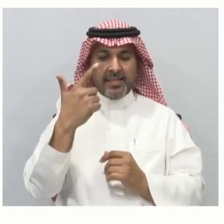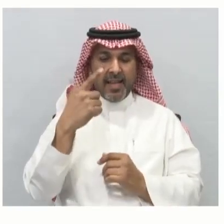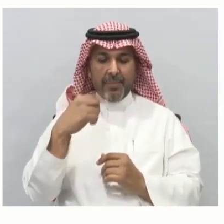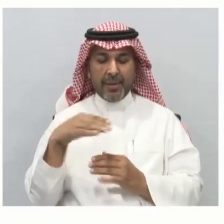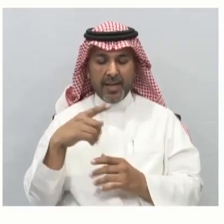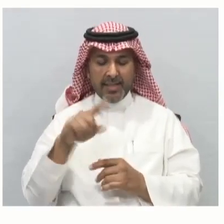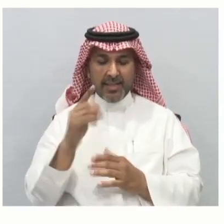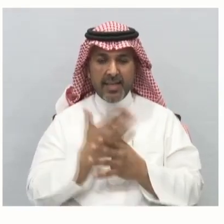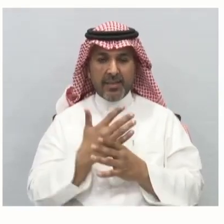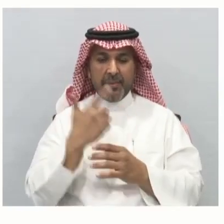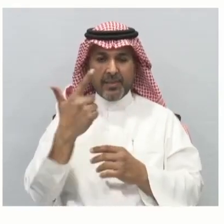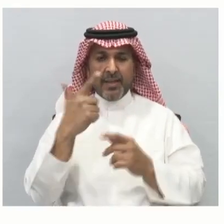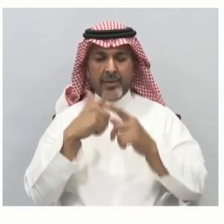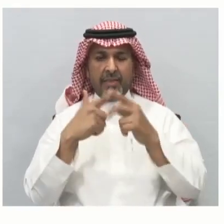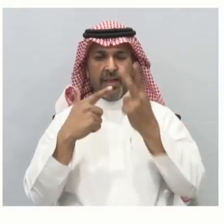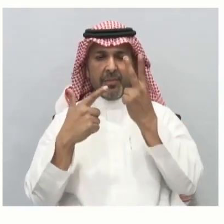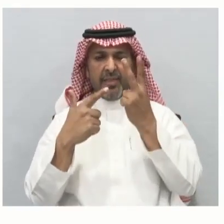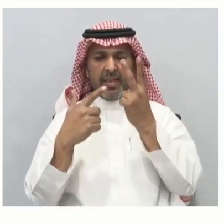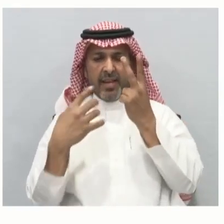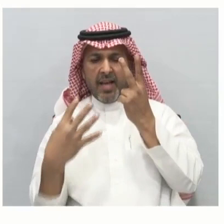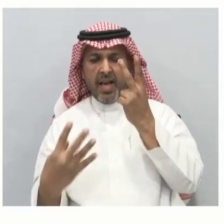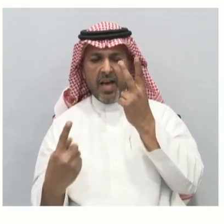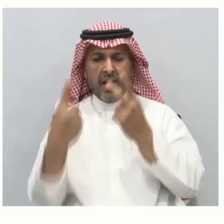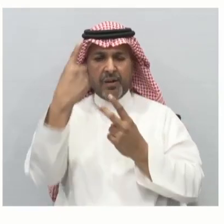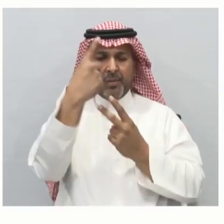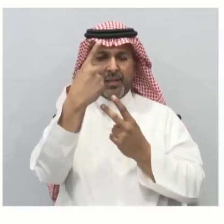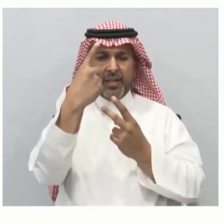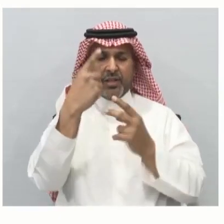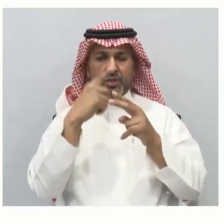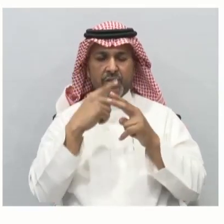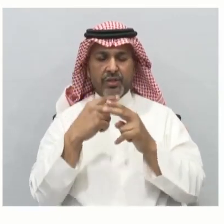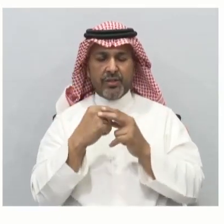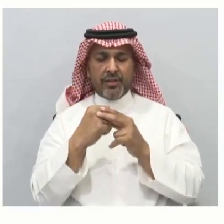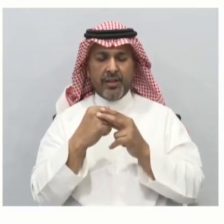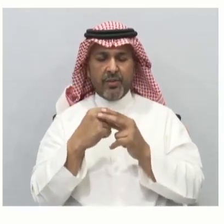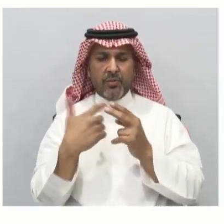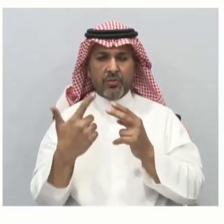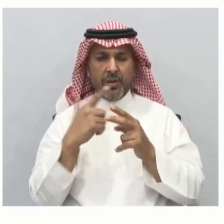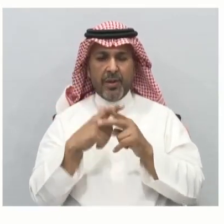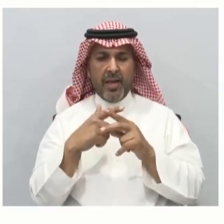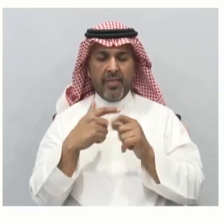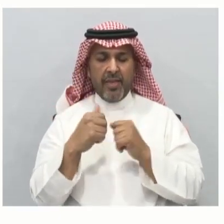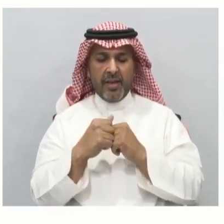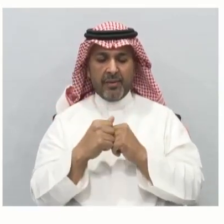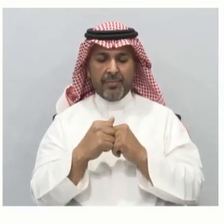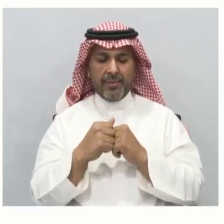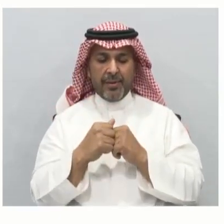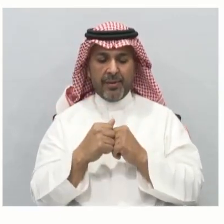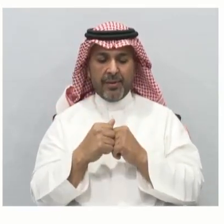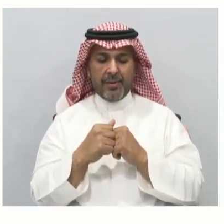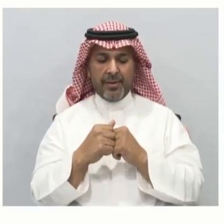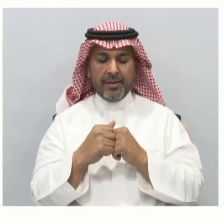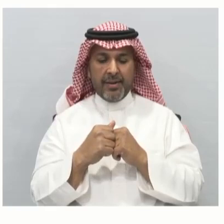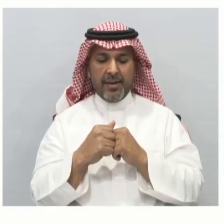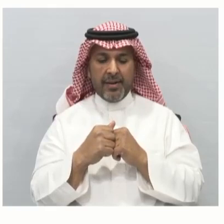العدد السبعه ضرب 12 يعطينا 84 اذا راح يكون العرض او العدد اللي هنا سبعه وهو